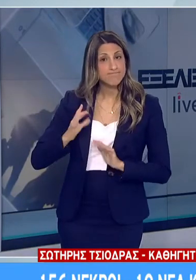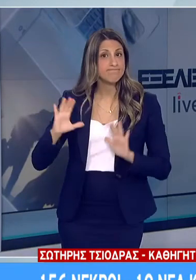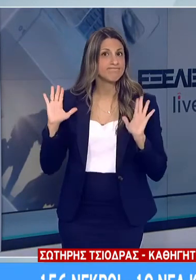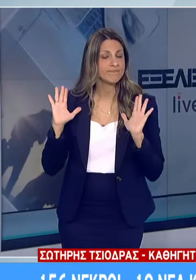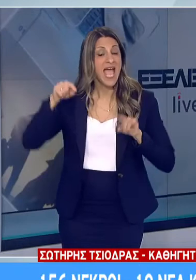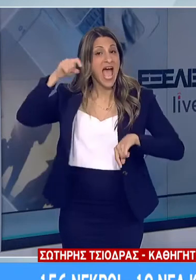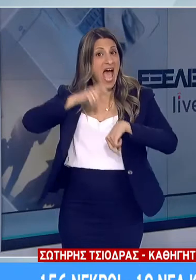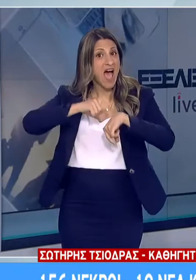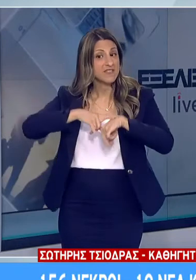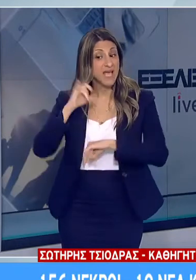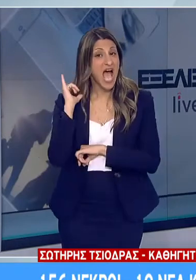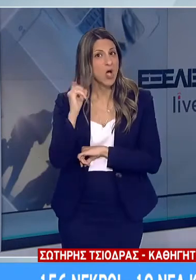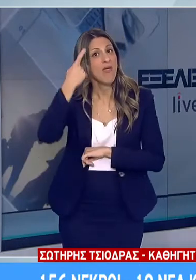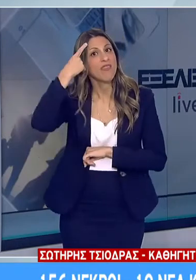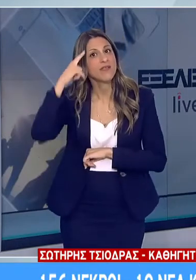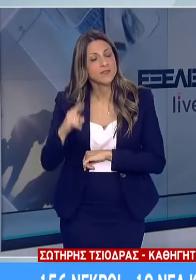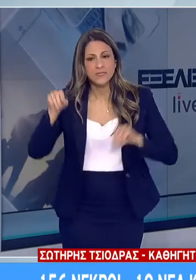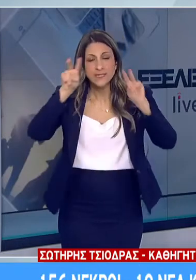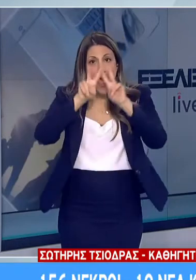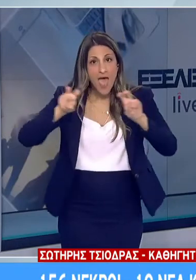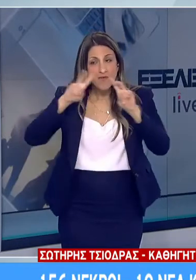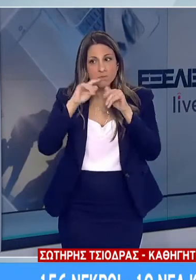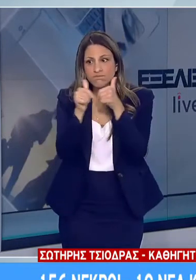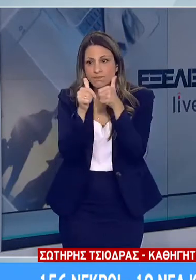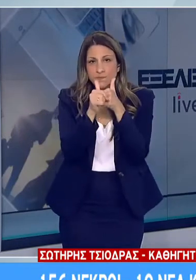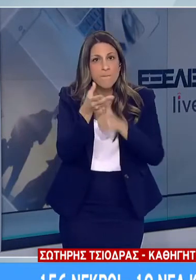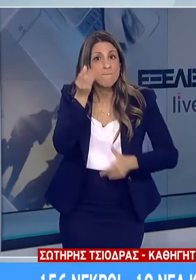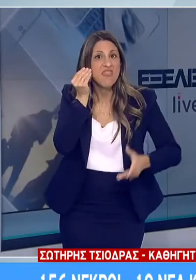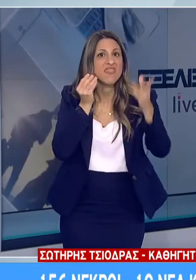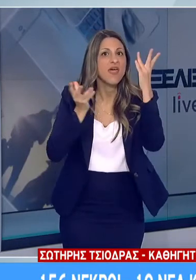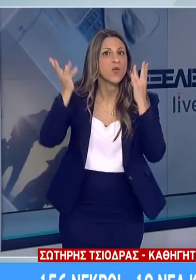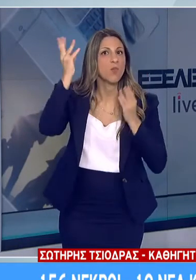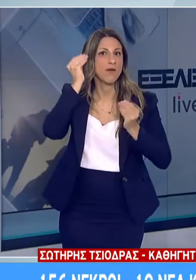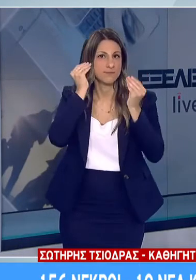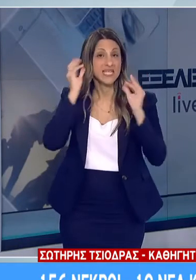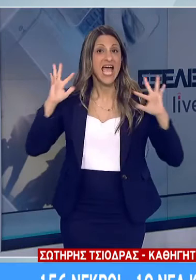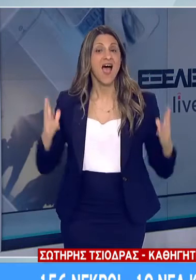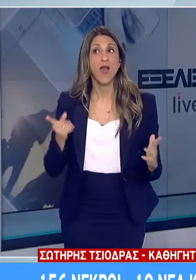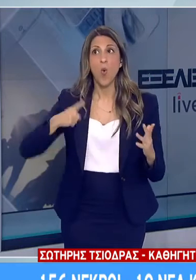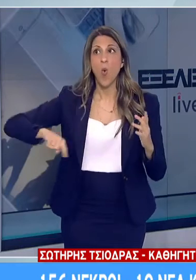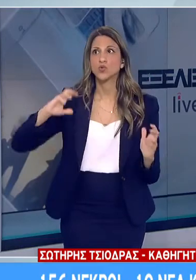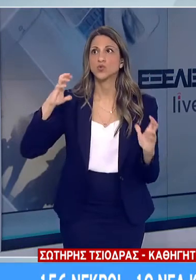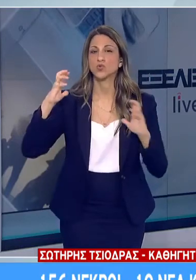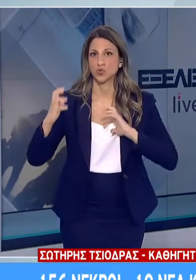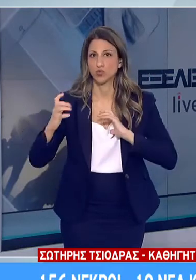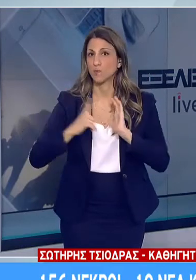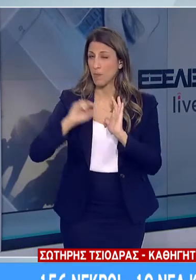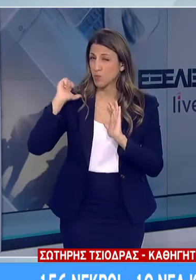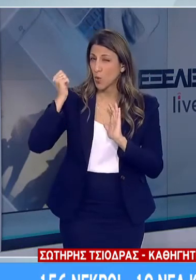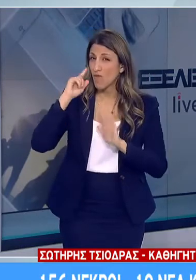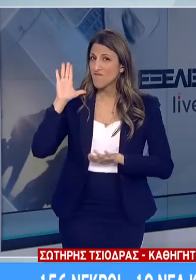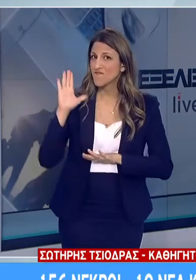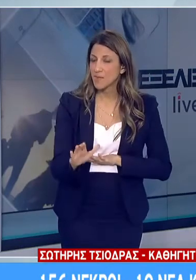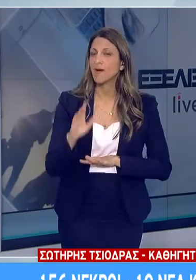σπάνια και όταν υπάρχει εκτός ελέγχου κυκλοφορία, ακόμα και σε παιδιά. Άρα, εξακολουθεί να υπάρχει ανάγκη σε παγκόσμιο επίπεδο να τον περιορίσουμε, να